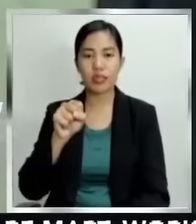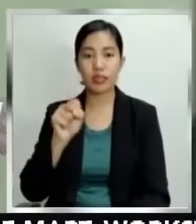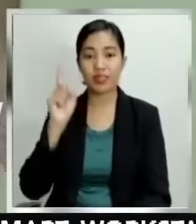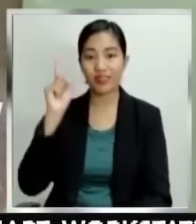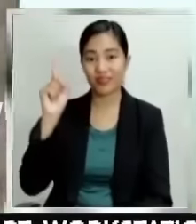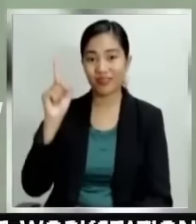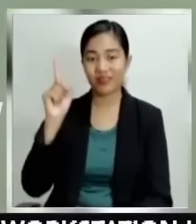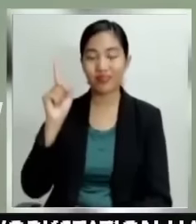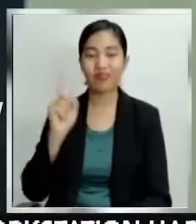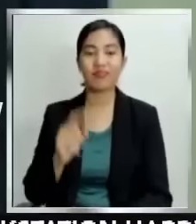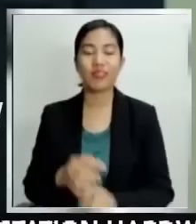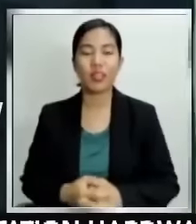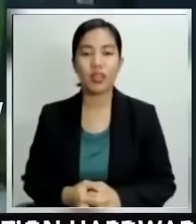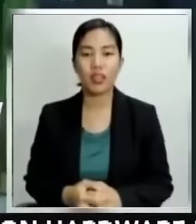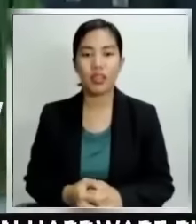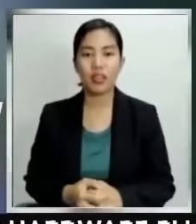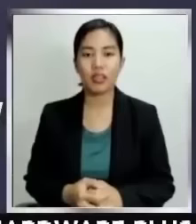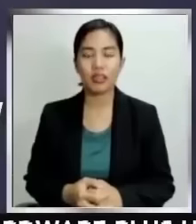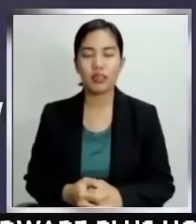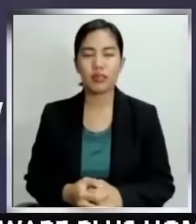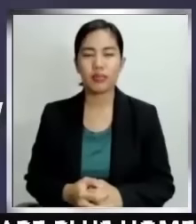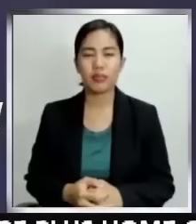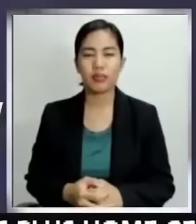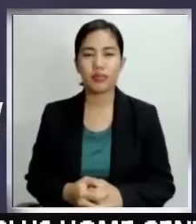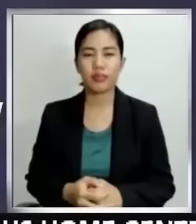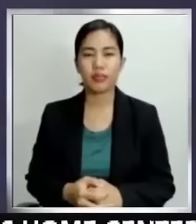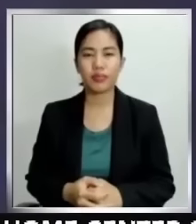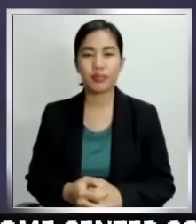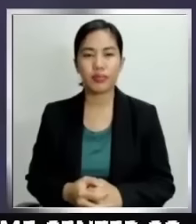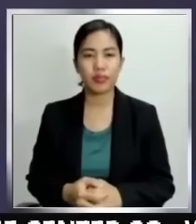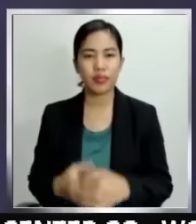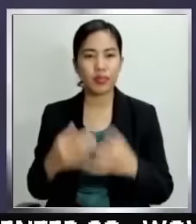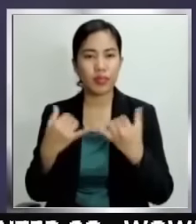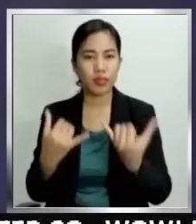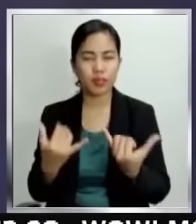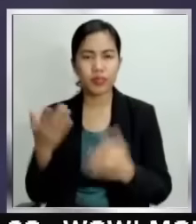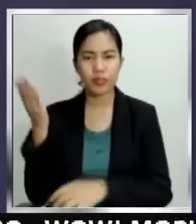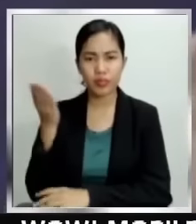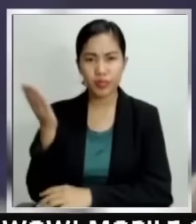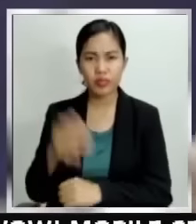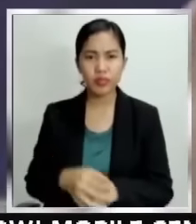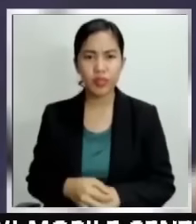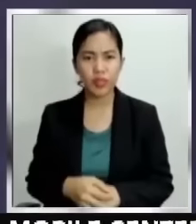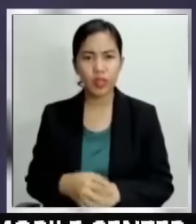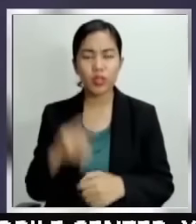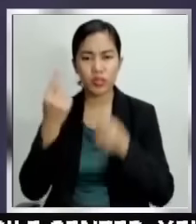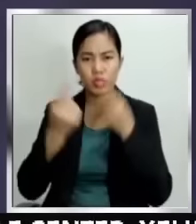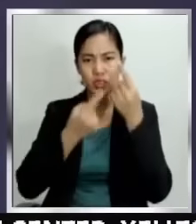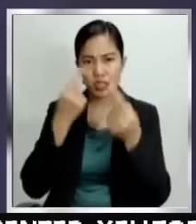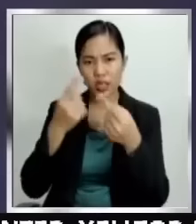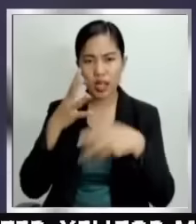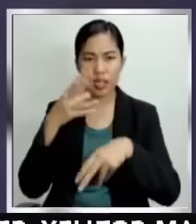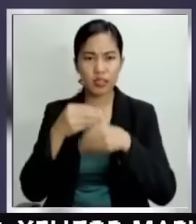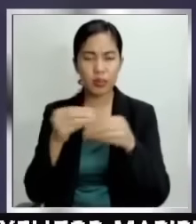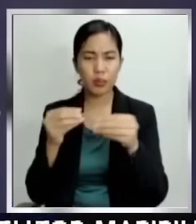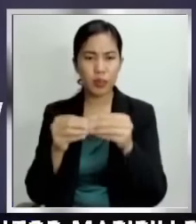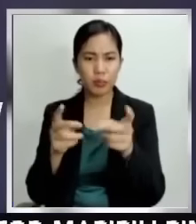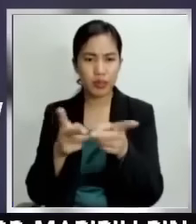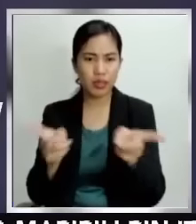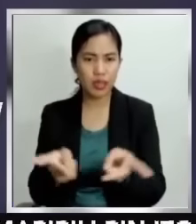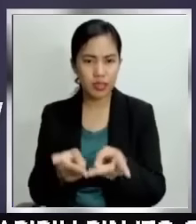make recommendations to our senior leaders for the consideration of additional sites, but there's still work to do